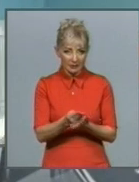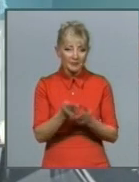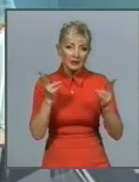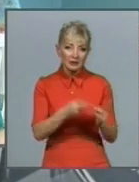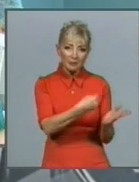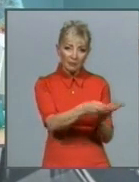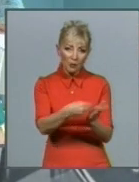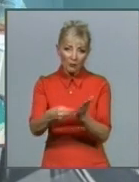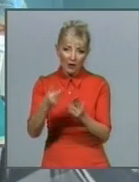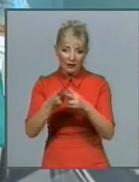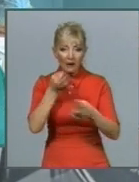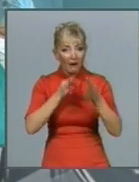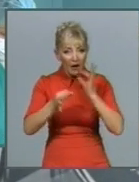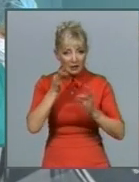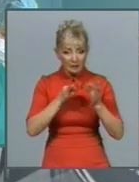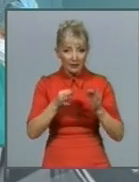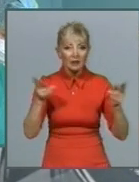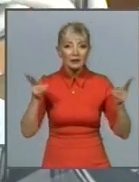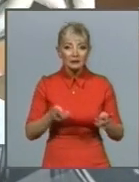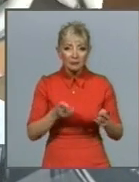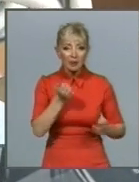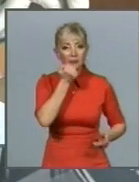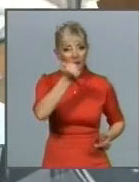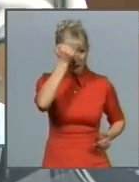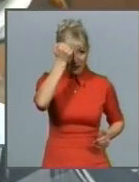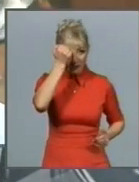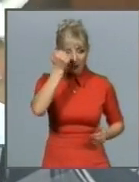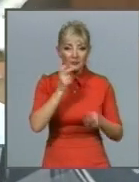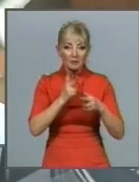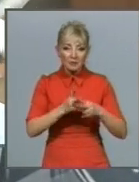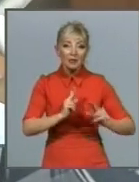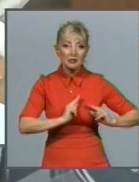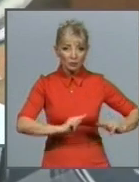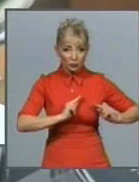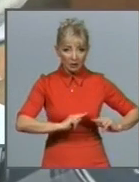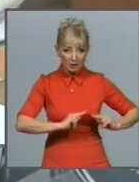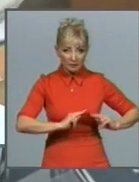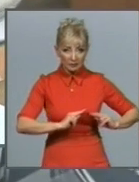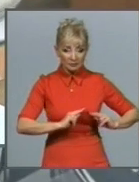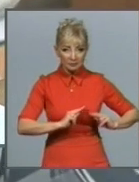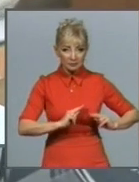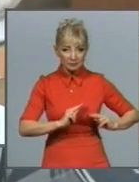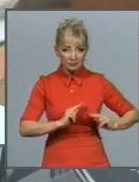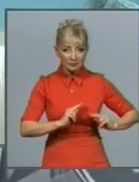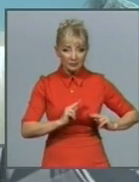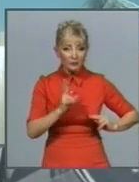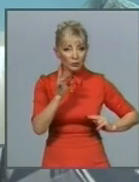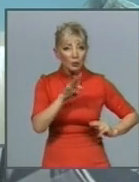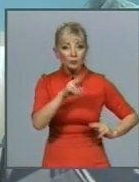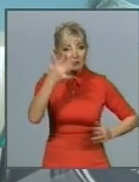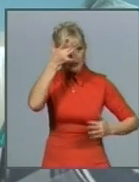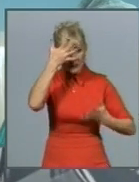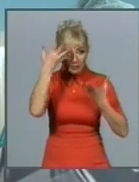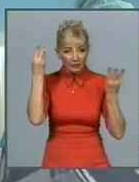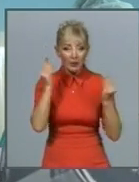купувати ліки, треба дякувати медичних працівників, хоча ми забуваємо, що